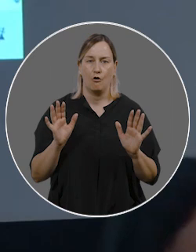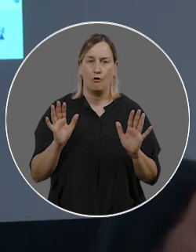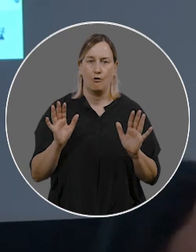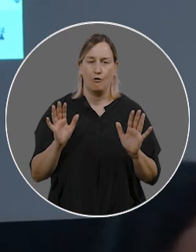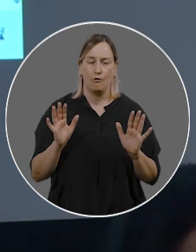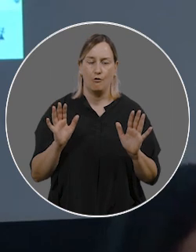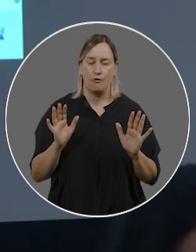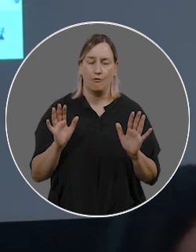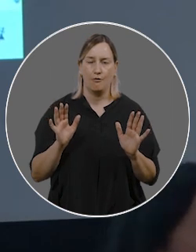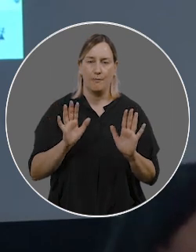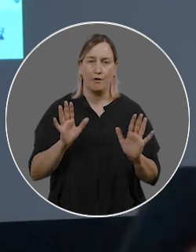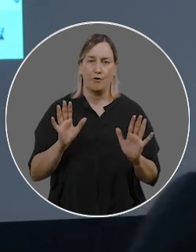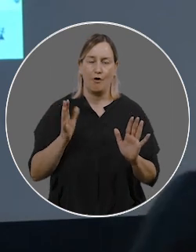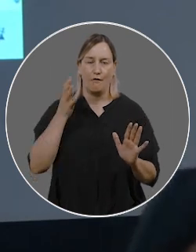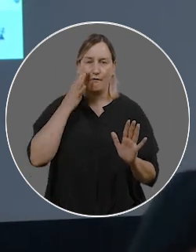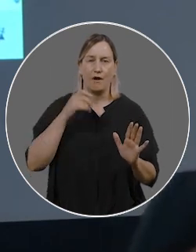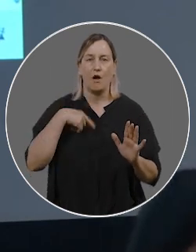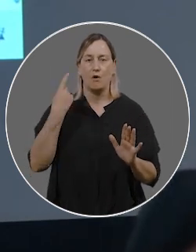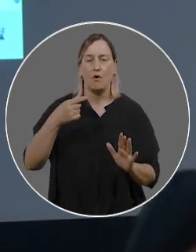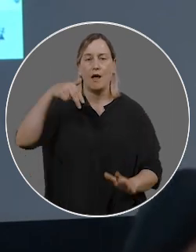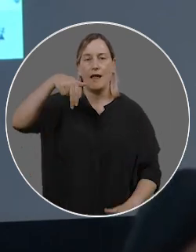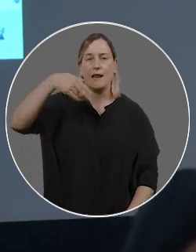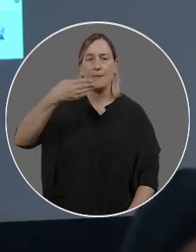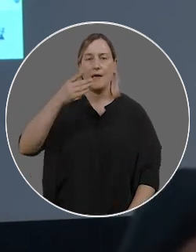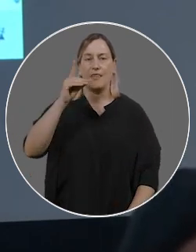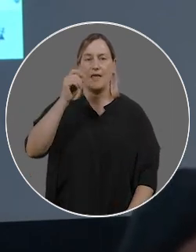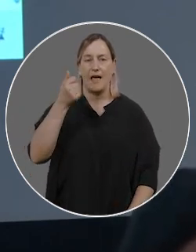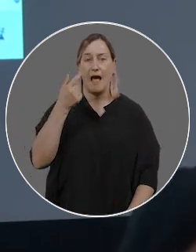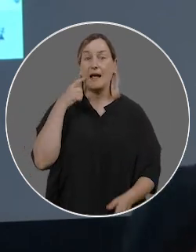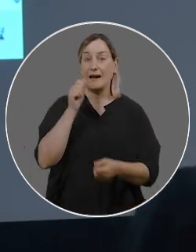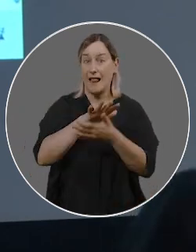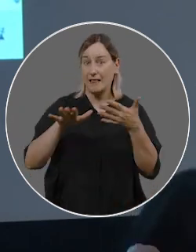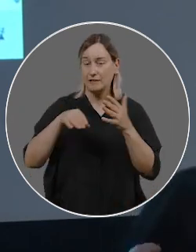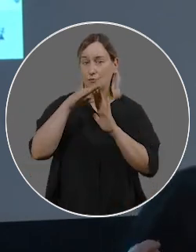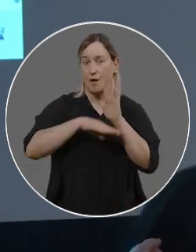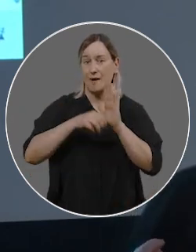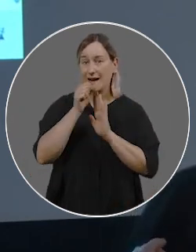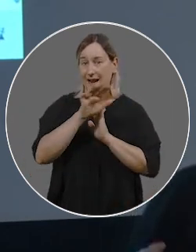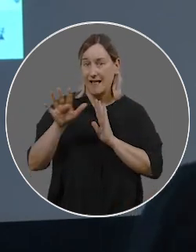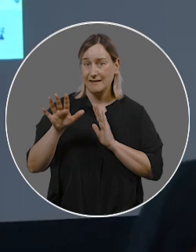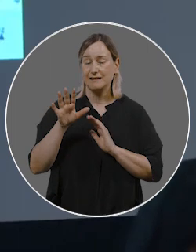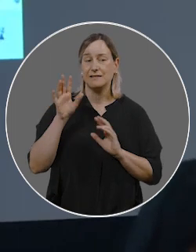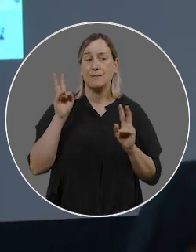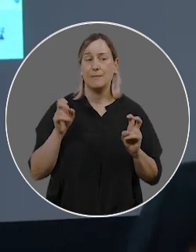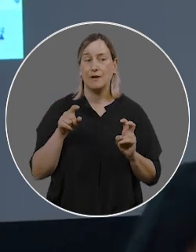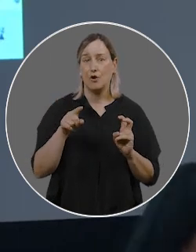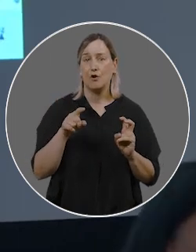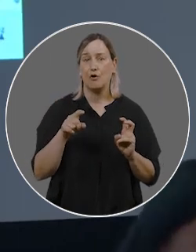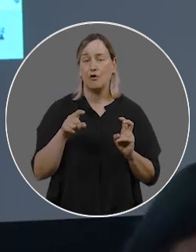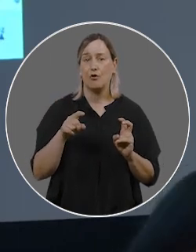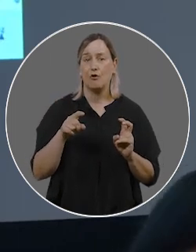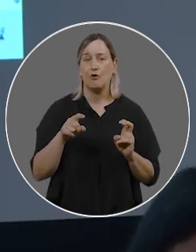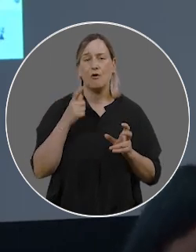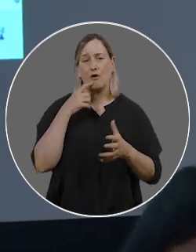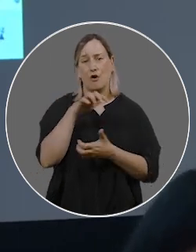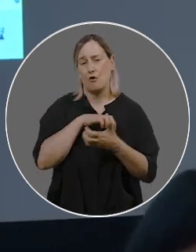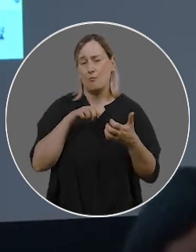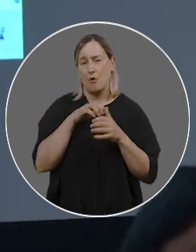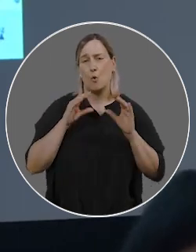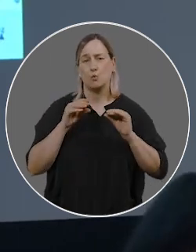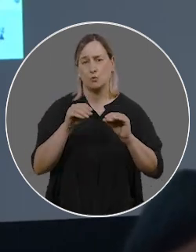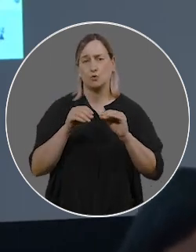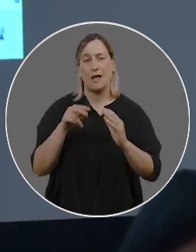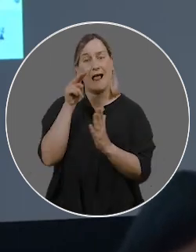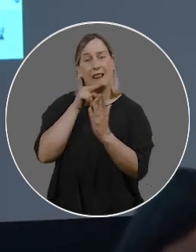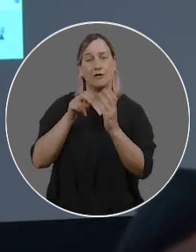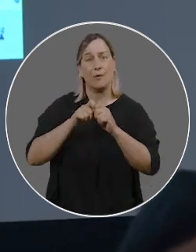Però després hi ha l'NVDA, que és gratuït. El que passa que té la seva complexitat fer servir un lector de